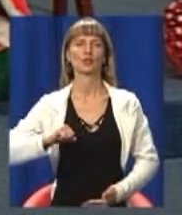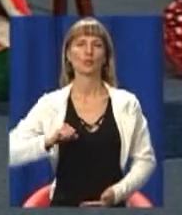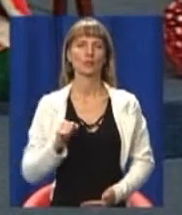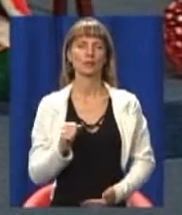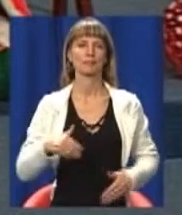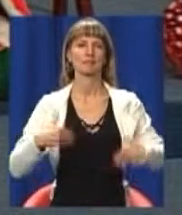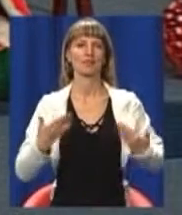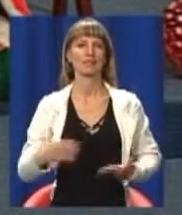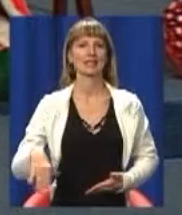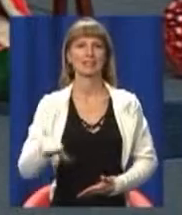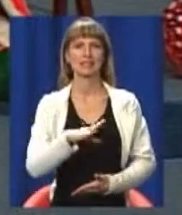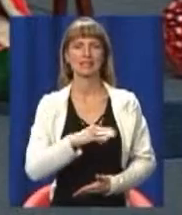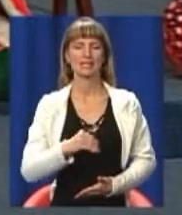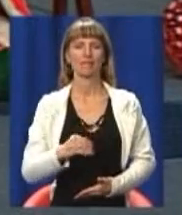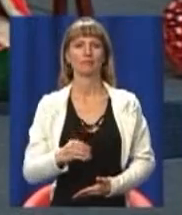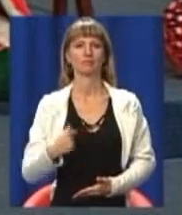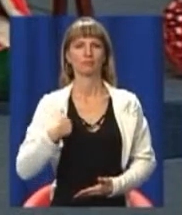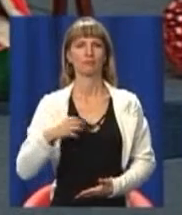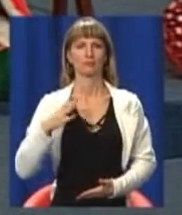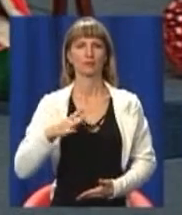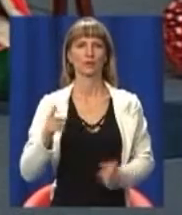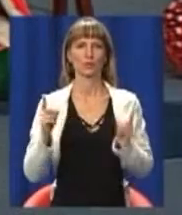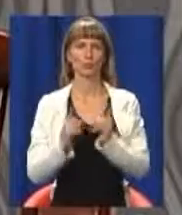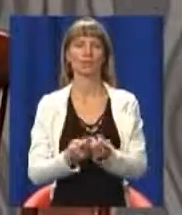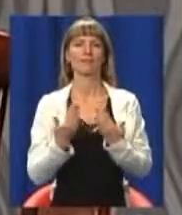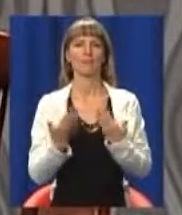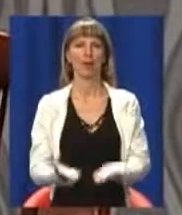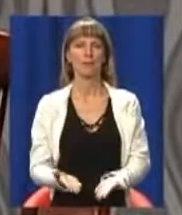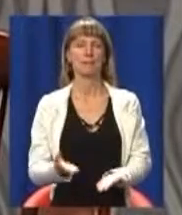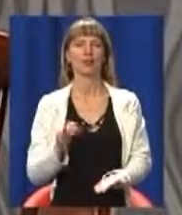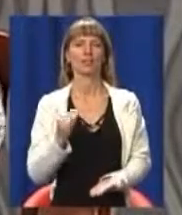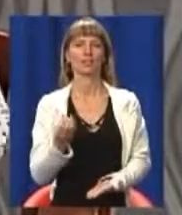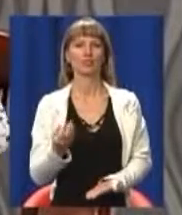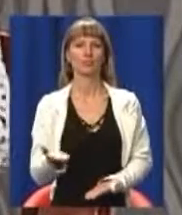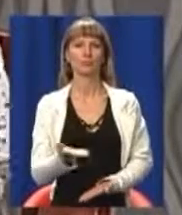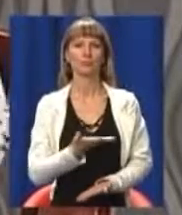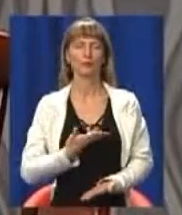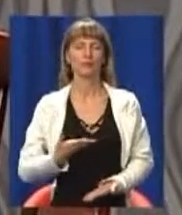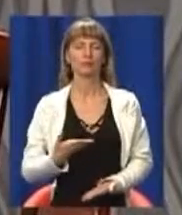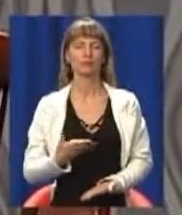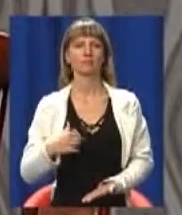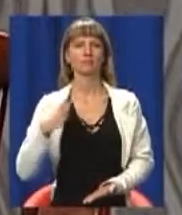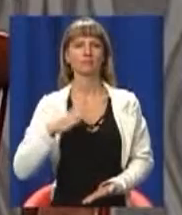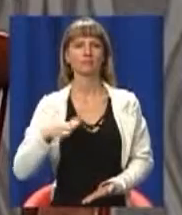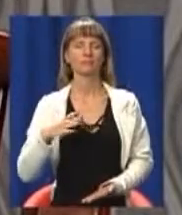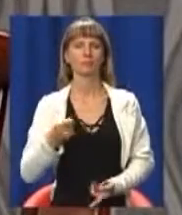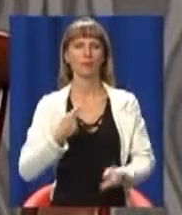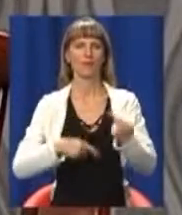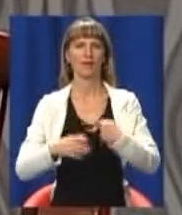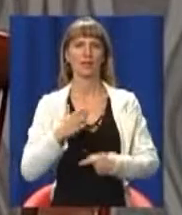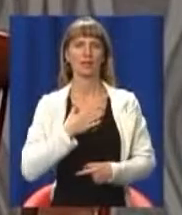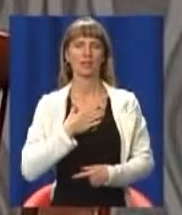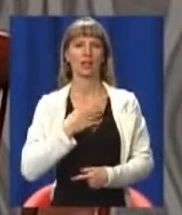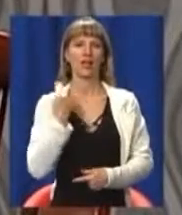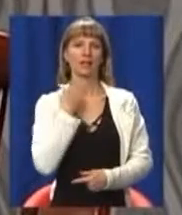друзі! Привіт всім! Нарешті ми дочекалися зустрічі з вами, а ще ми нарешті дочекалися повернення